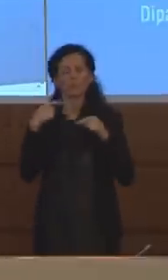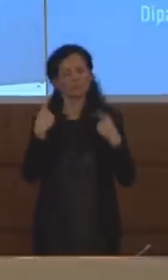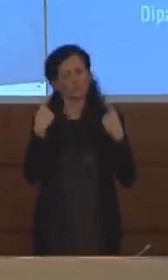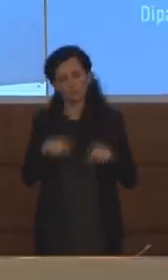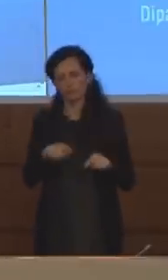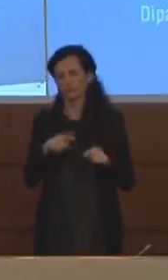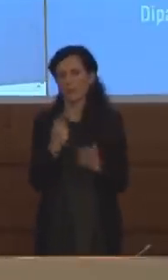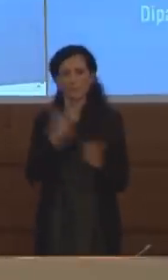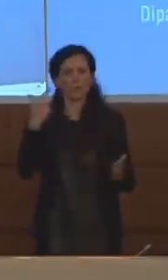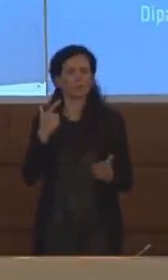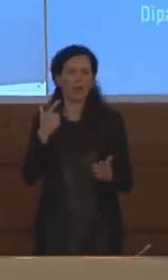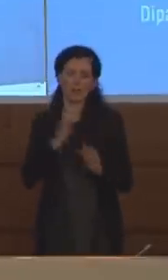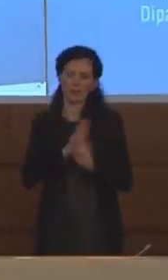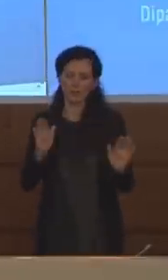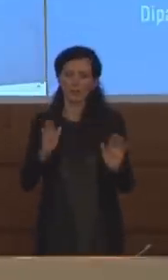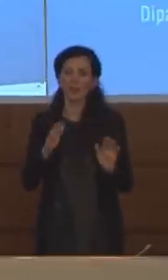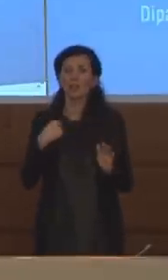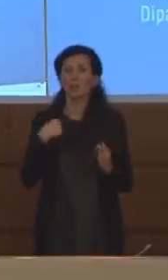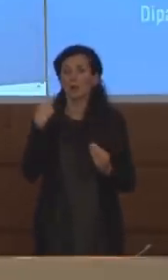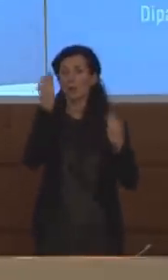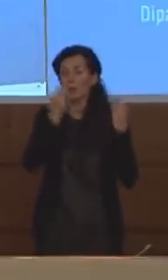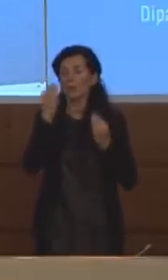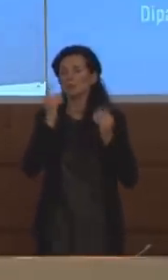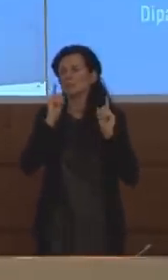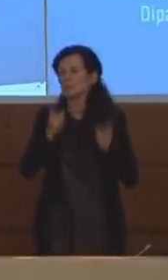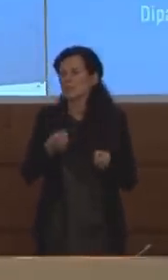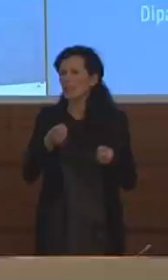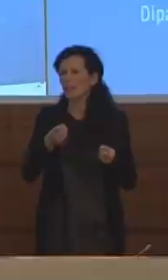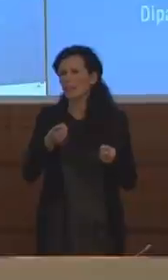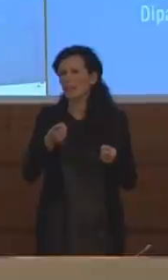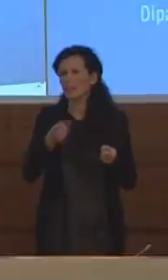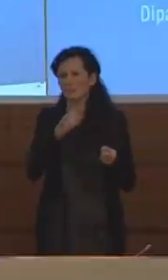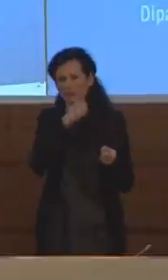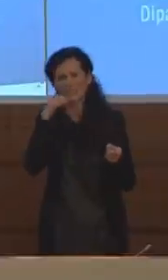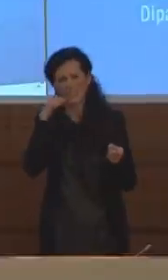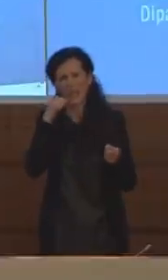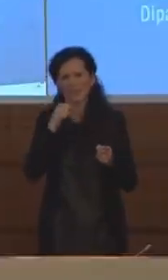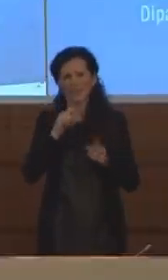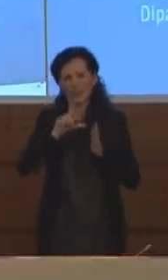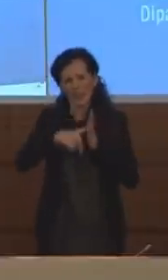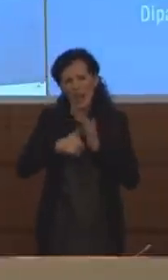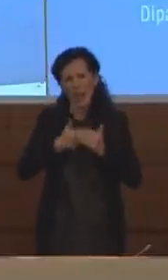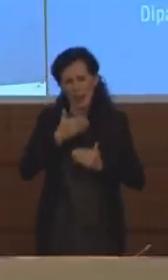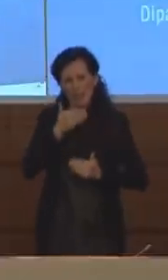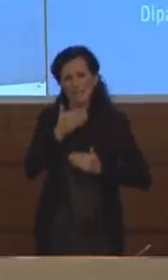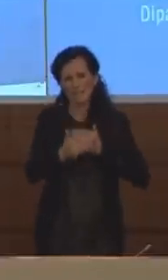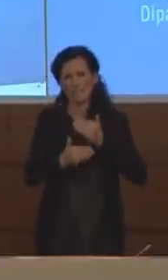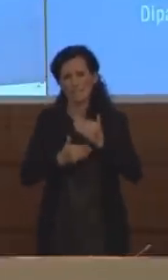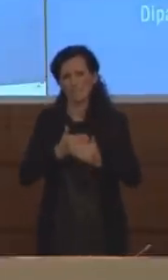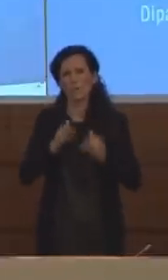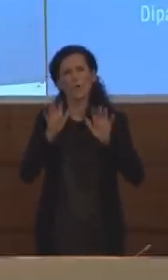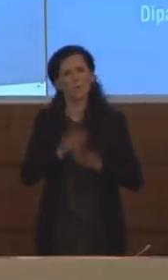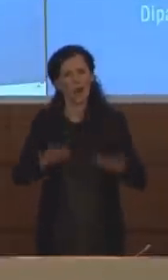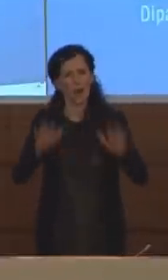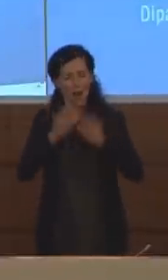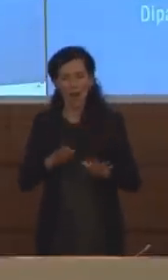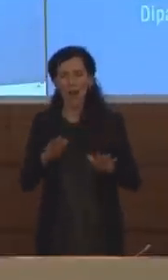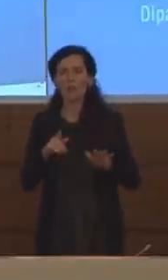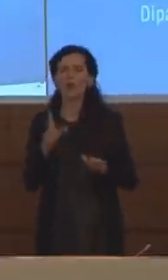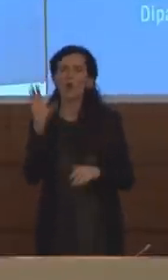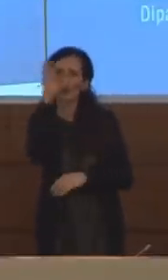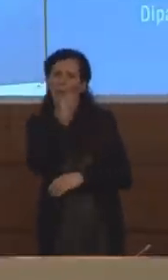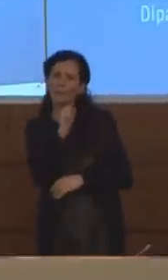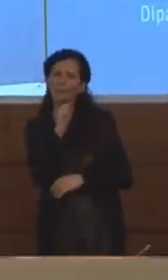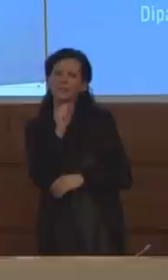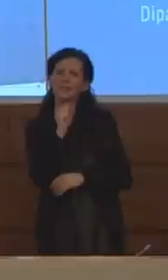io credo che sia necessario muoversi in maniera graduale sia necessario muoversi individuando alcuni settori su cui è possibile